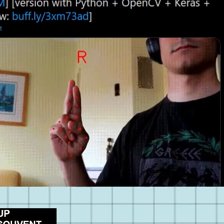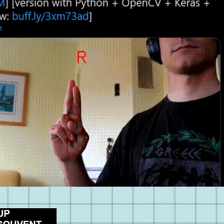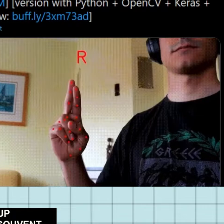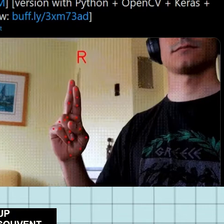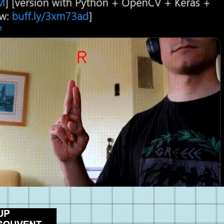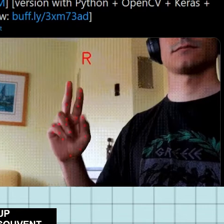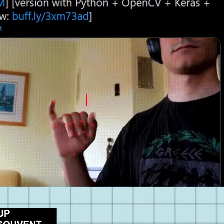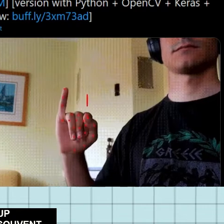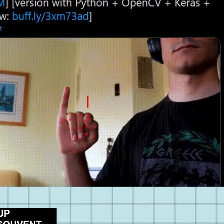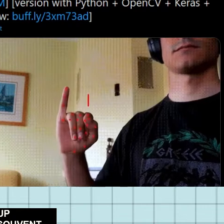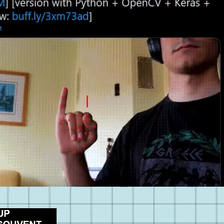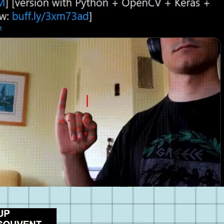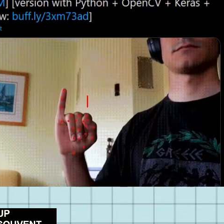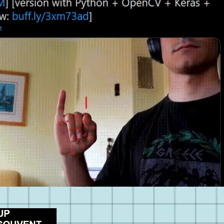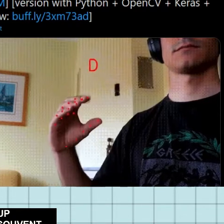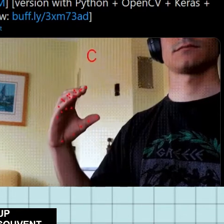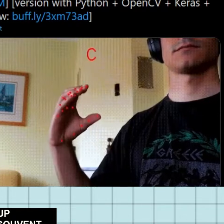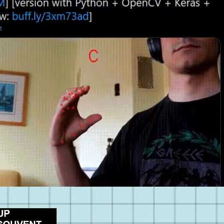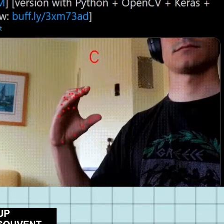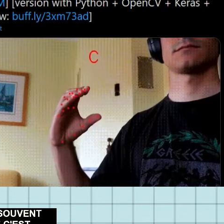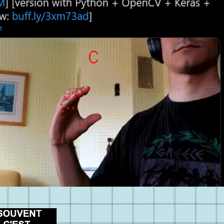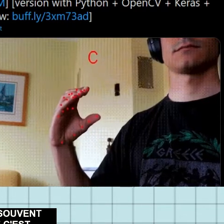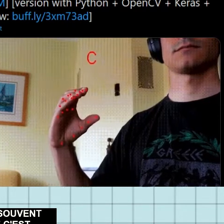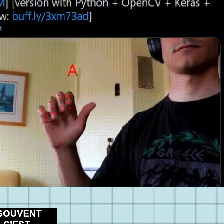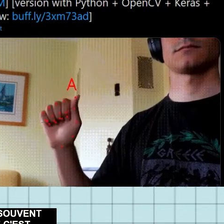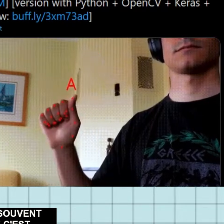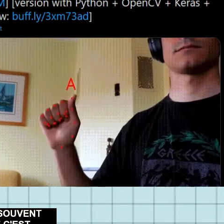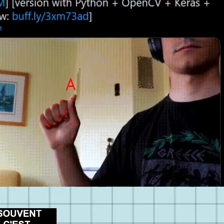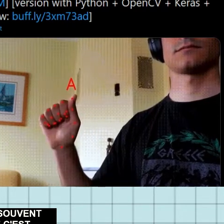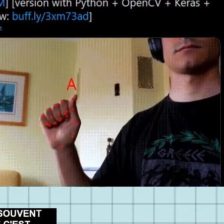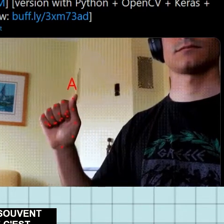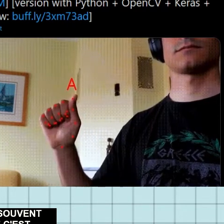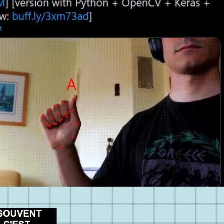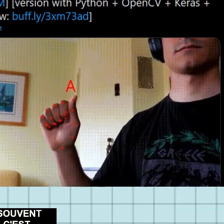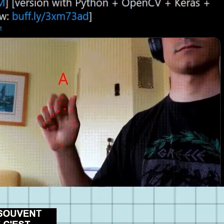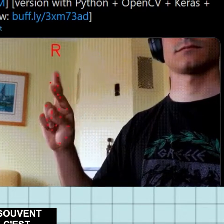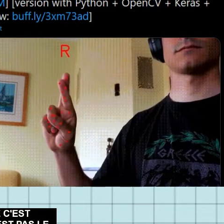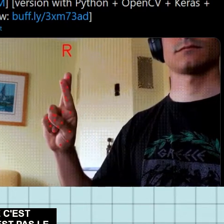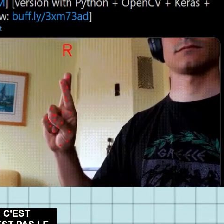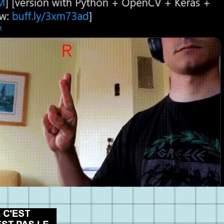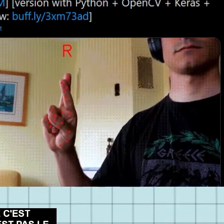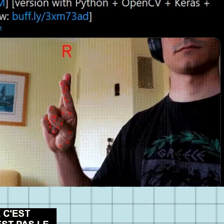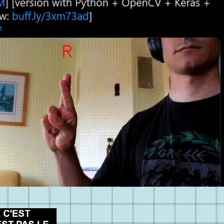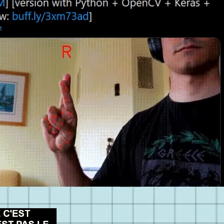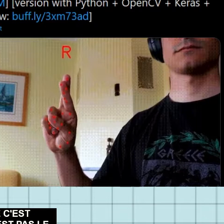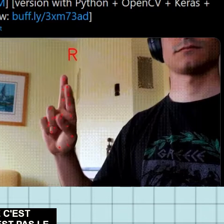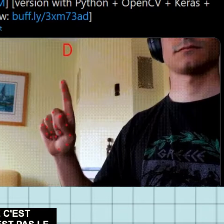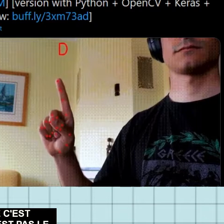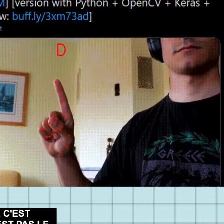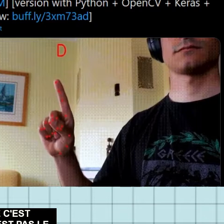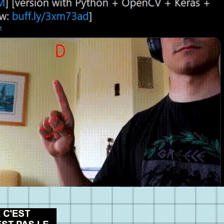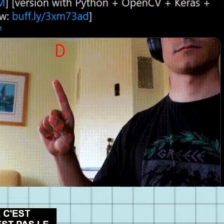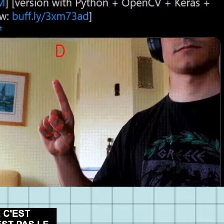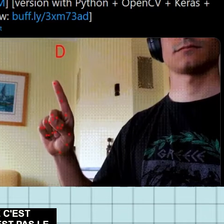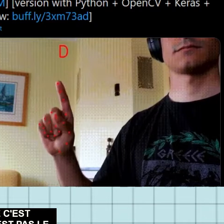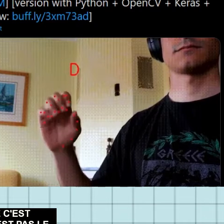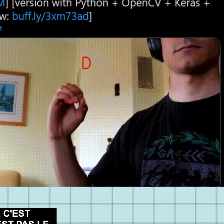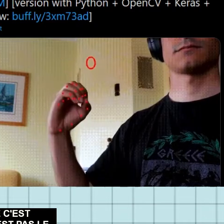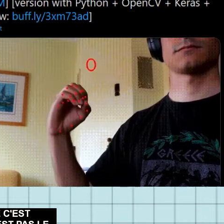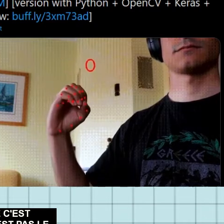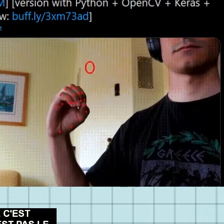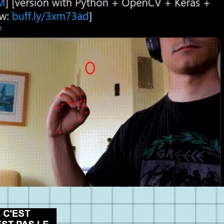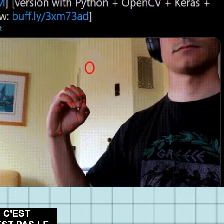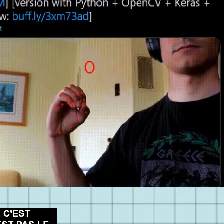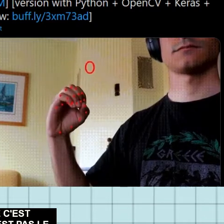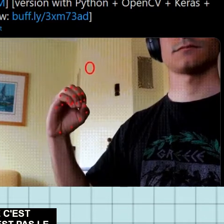donc, t'es là, genre. Et les gens sont là, genre. Oui, mais je connais. Non. Voilà. Effectivement.